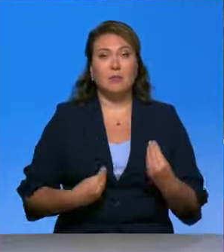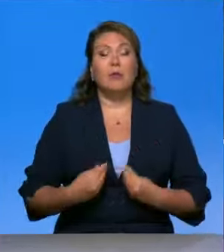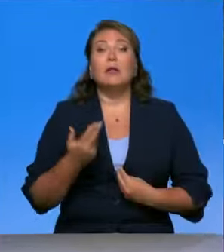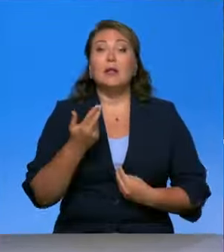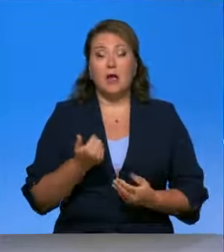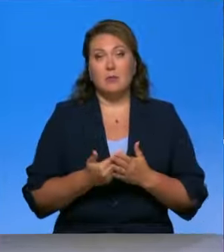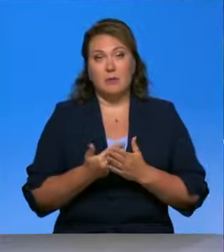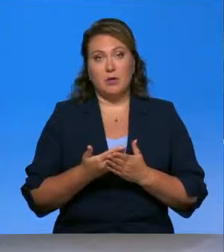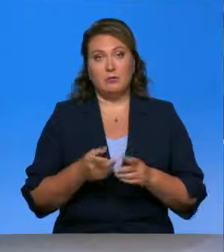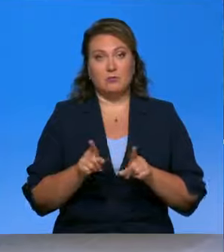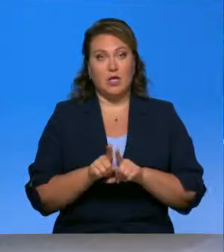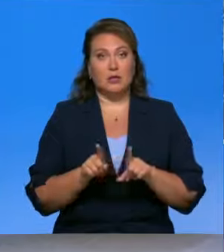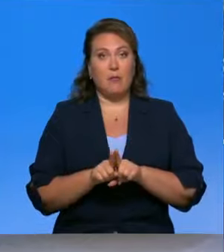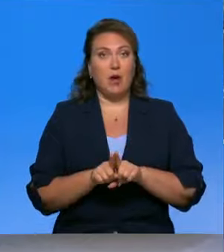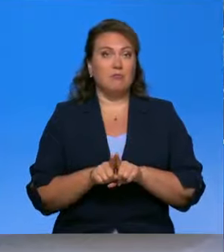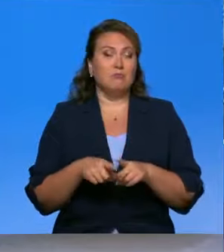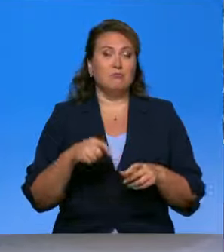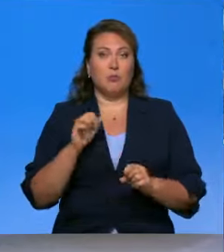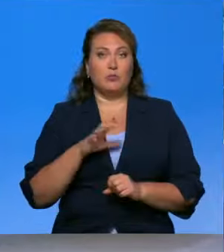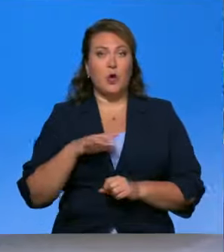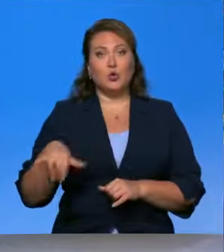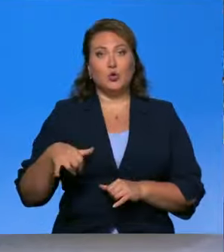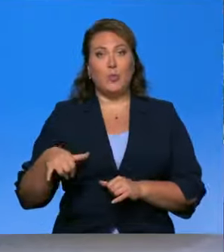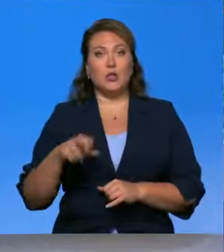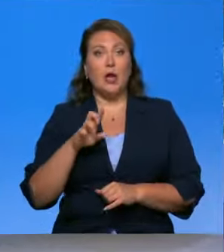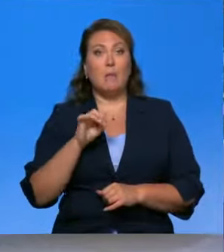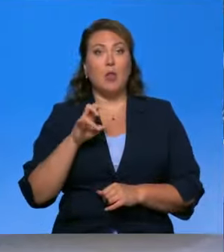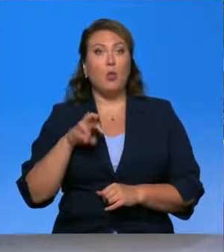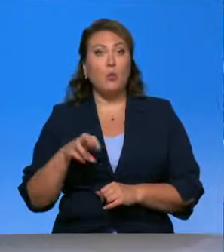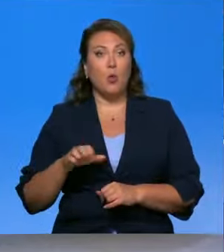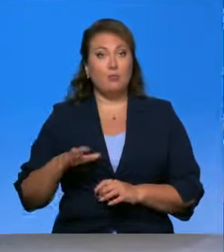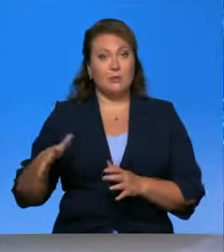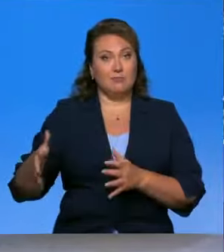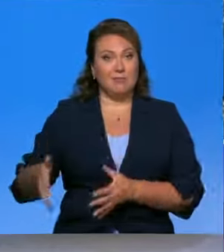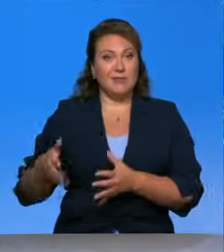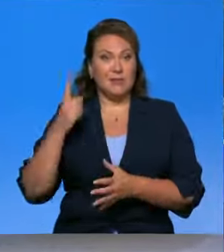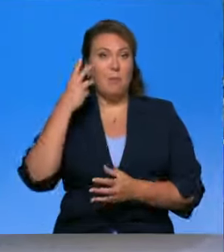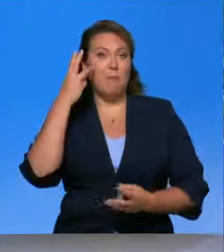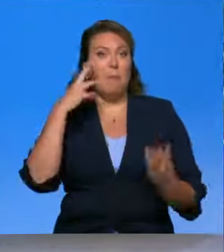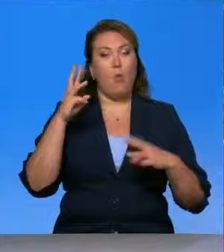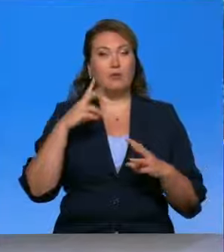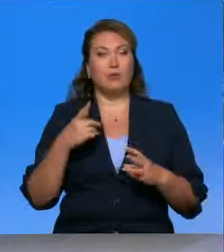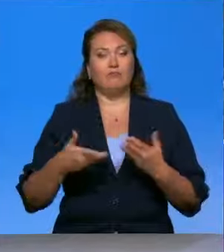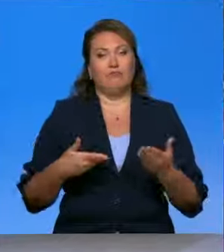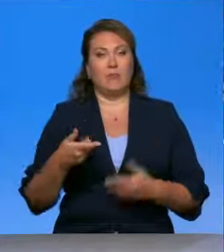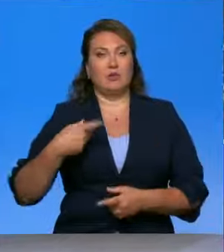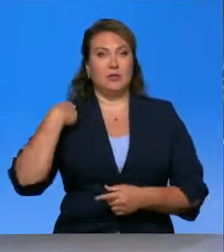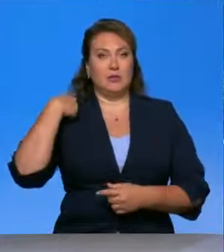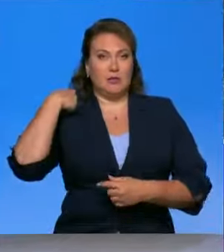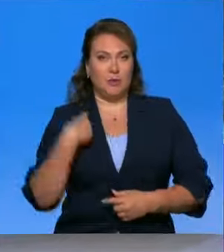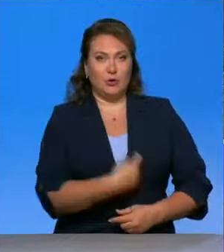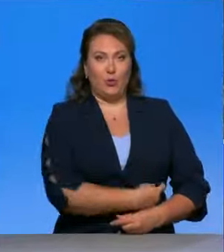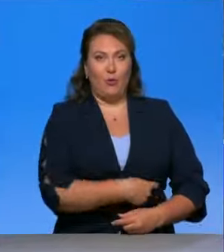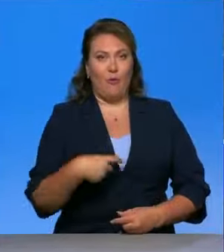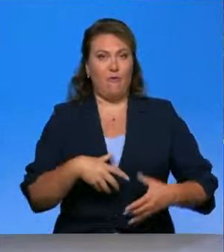например, та же самая сумочка Белум или еще что-то. Вы знаете, модники ходят сейчас со сумочками через плечо вот такие, вот здесь